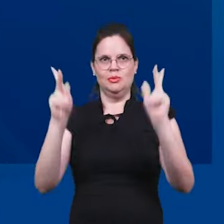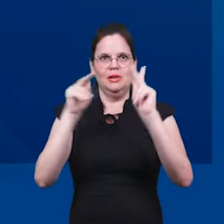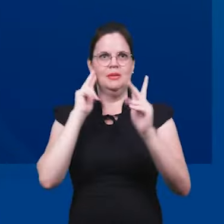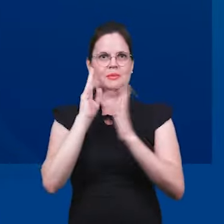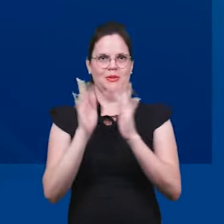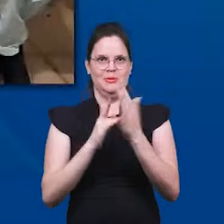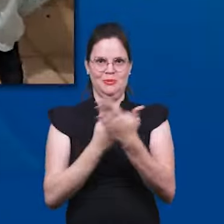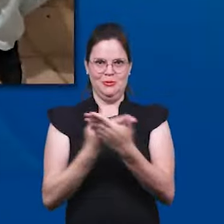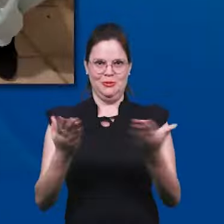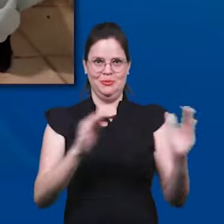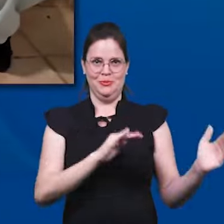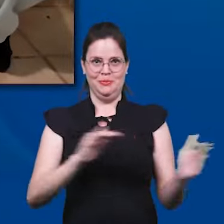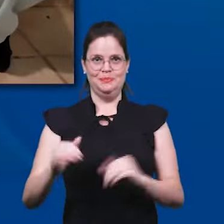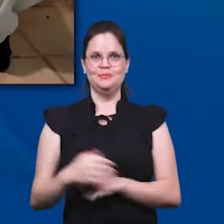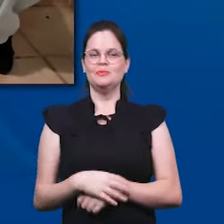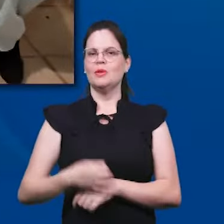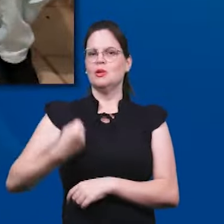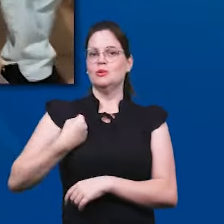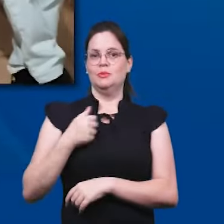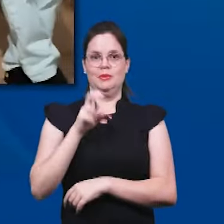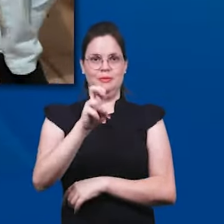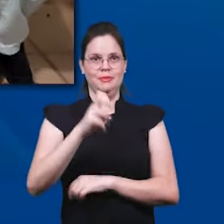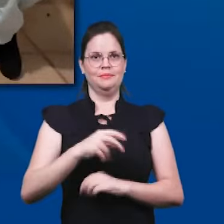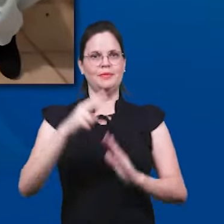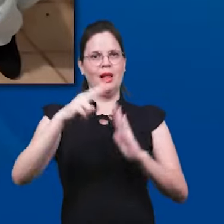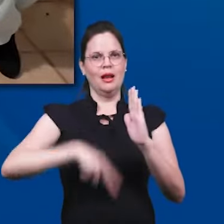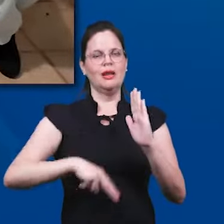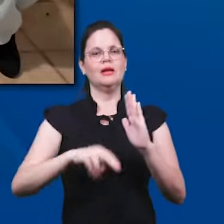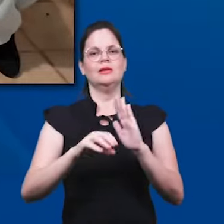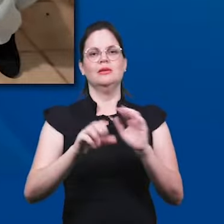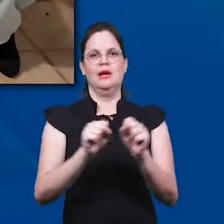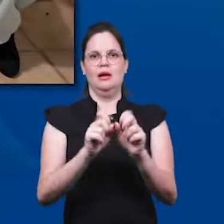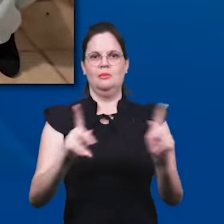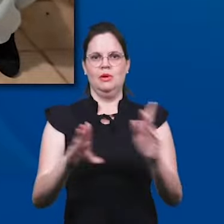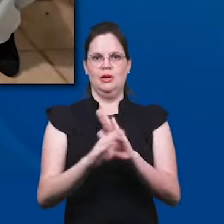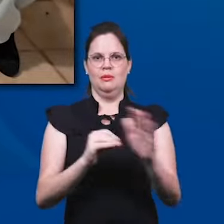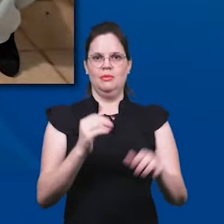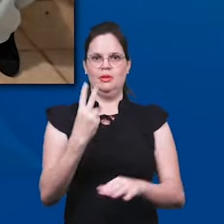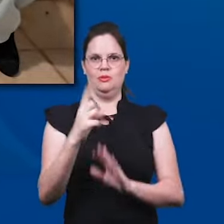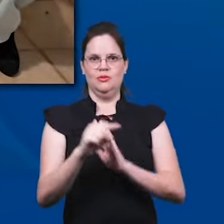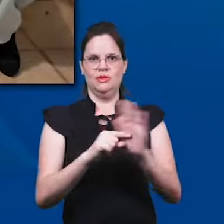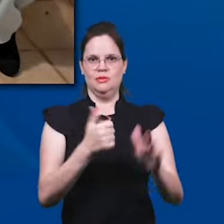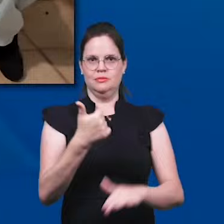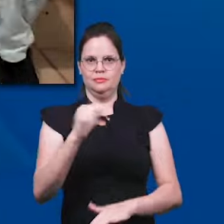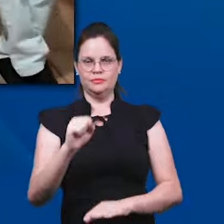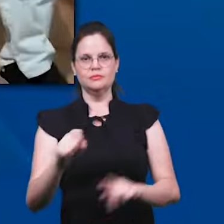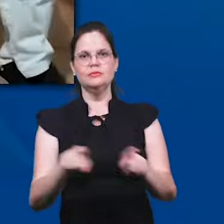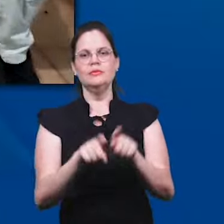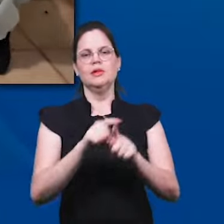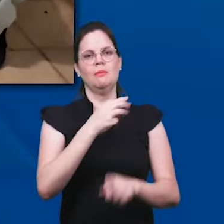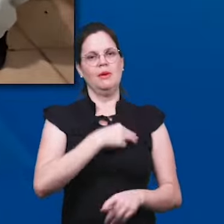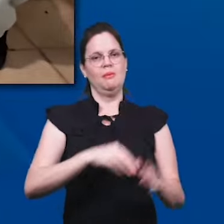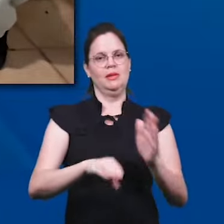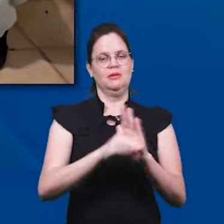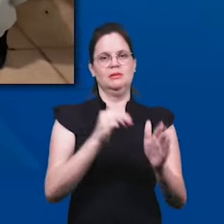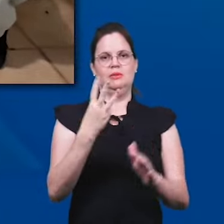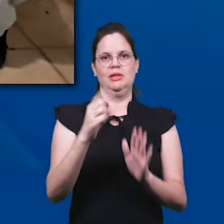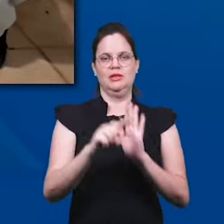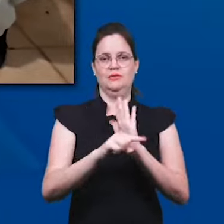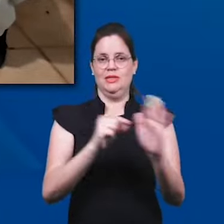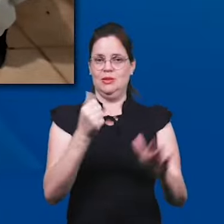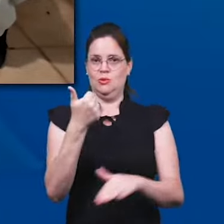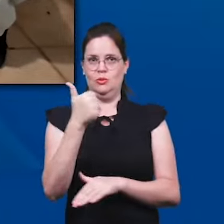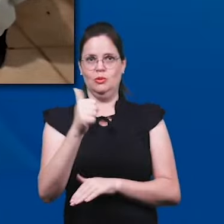Сеньора Иисус. Na pergunta 5, lendo Apocalipse 2:18 e Mateus 3:11, a quem se refere